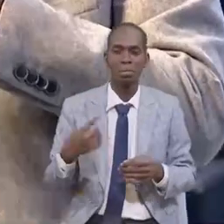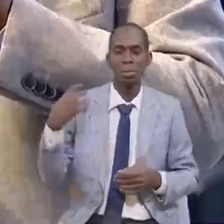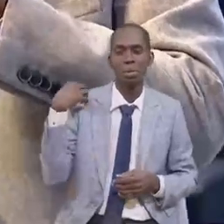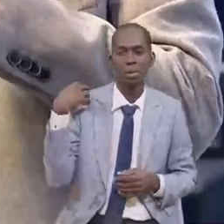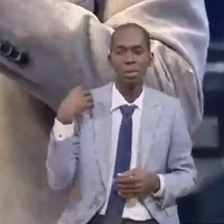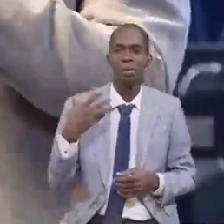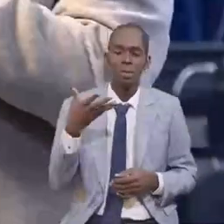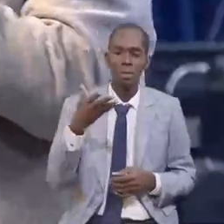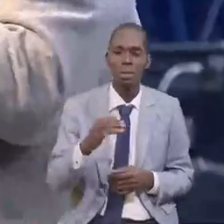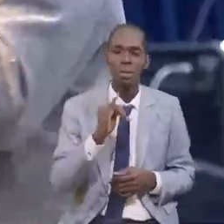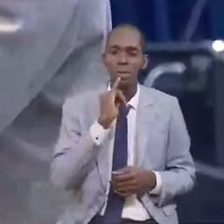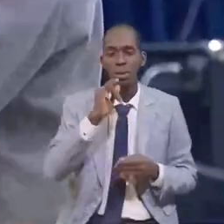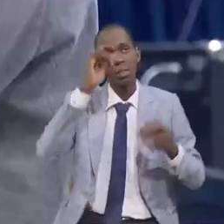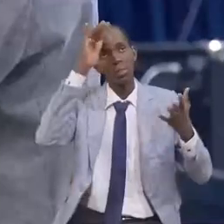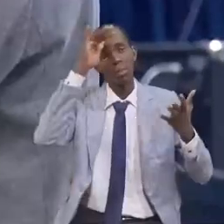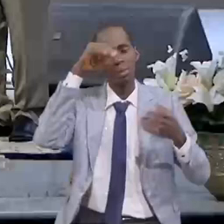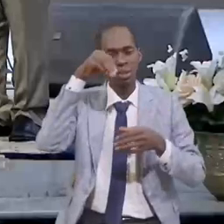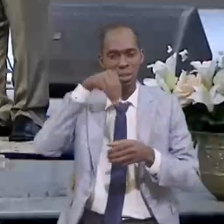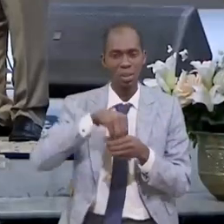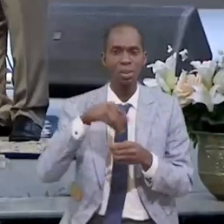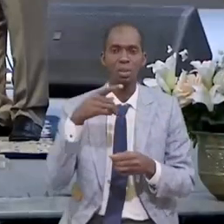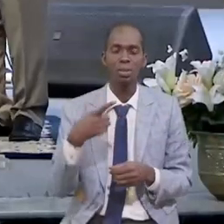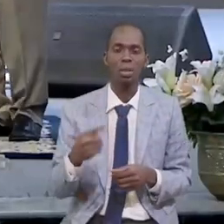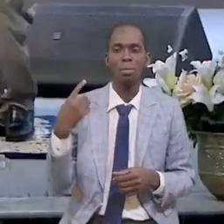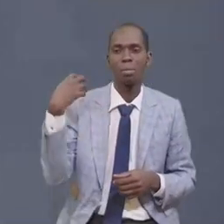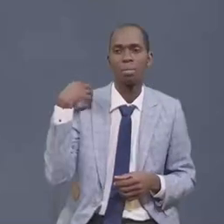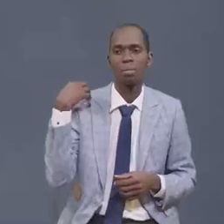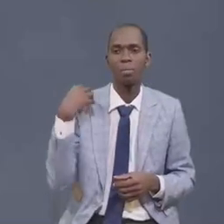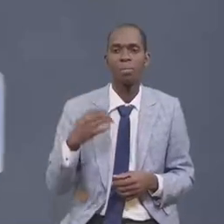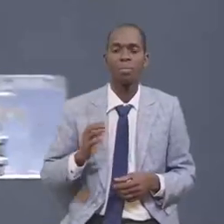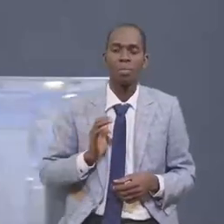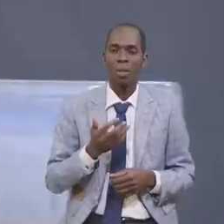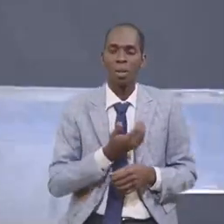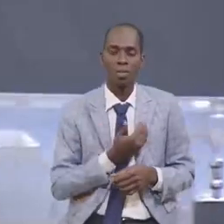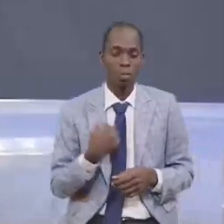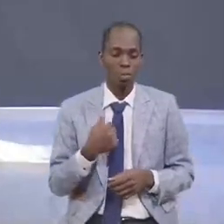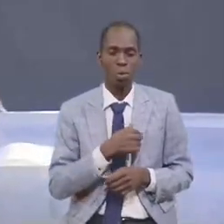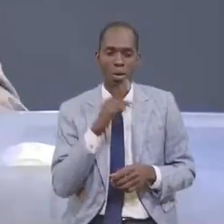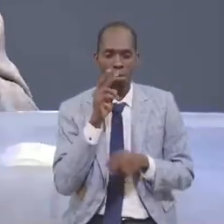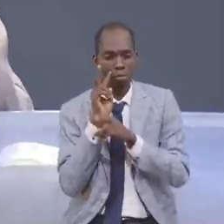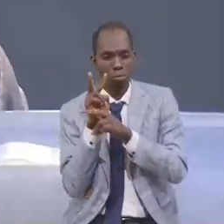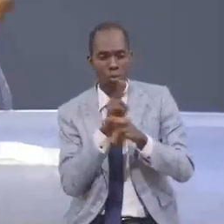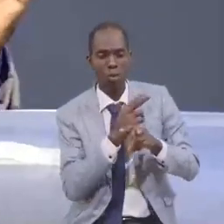mais il y a l'espérance dans le maître. Et nous veillons sur cela.